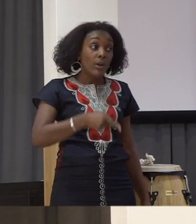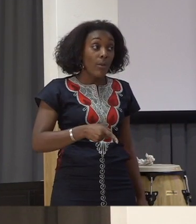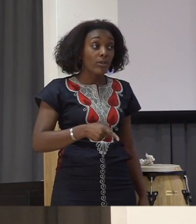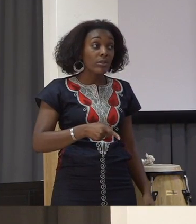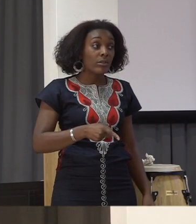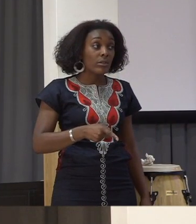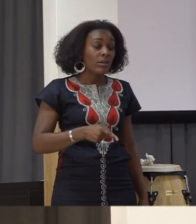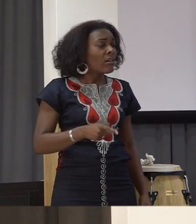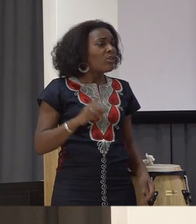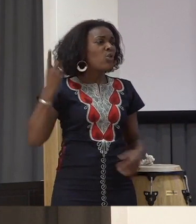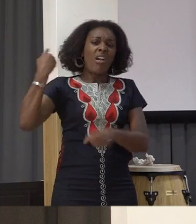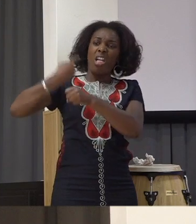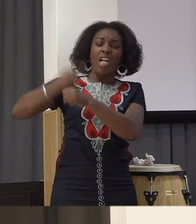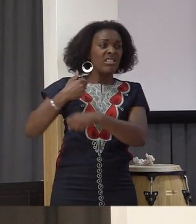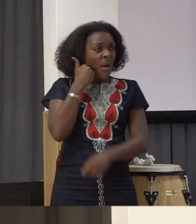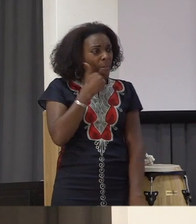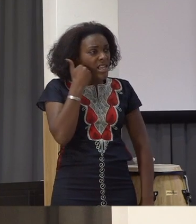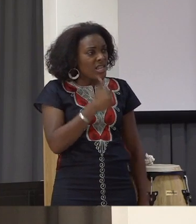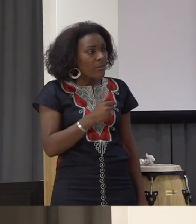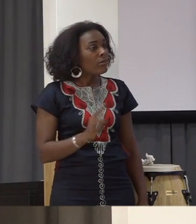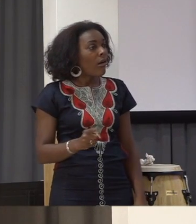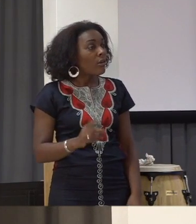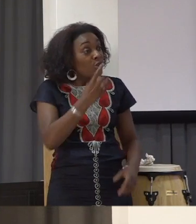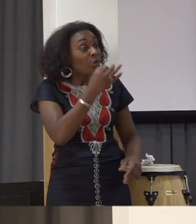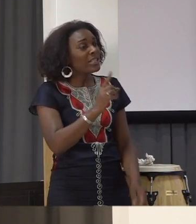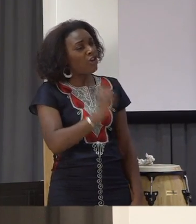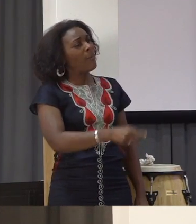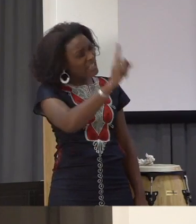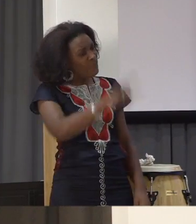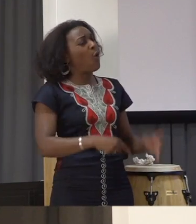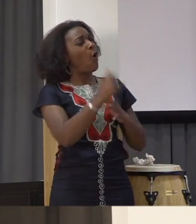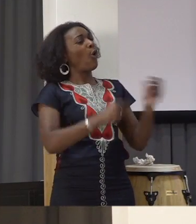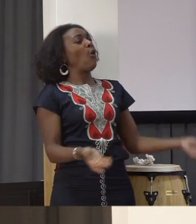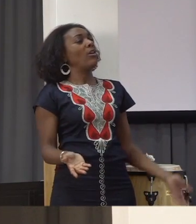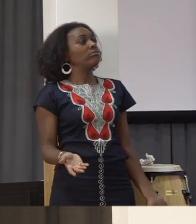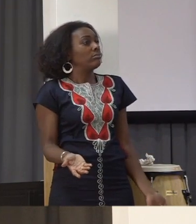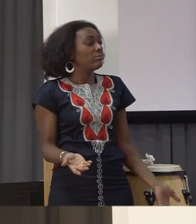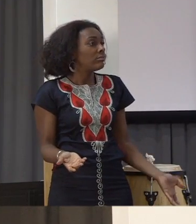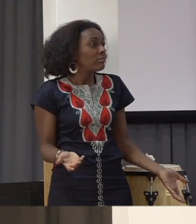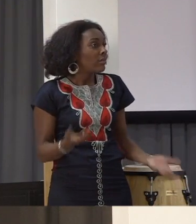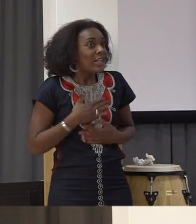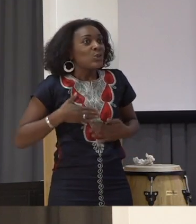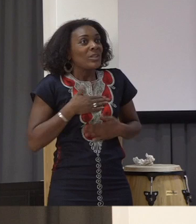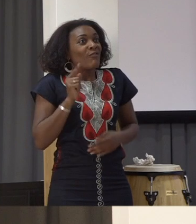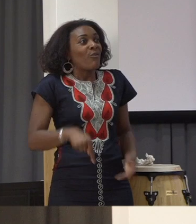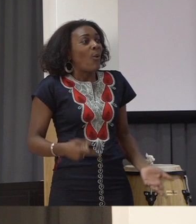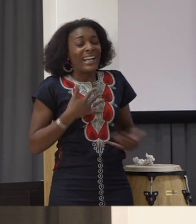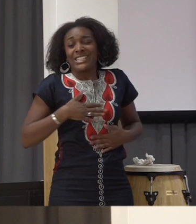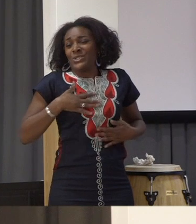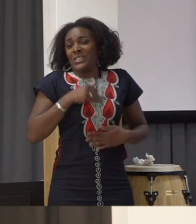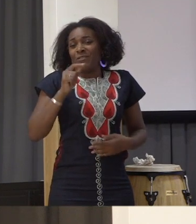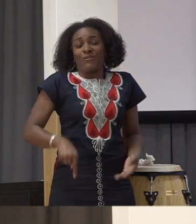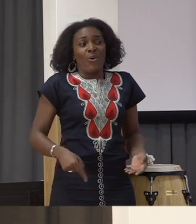pénibles. Dieu te dit, je te commande d'être heureuse. Je te commande d'être heureux. Réjouis-toi.